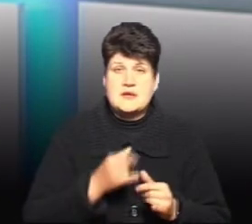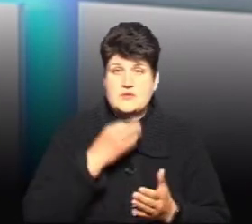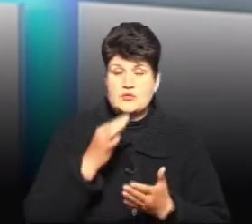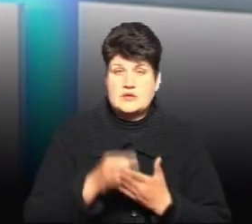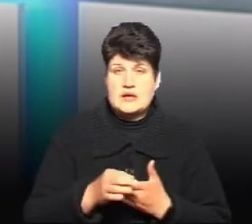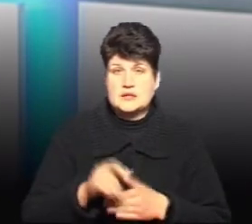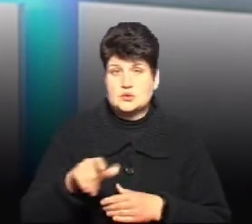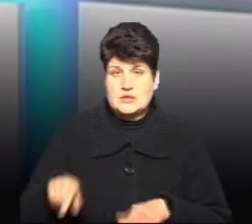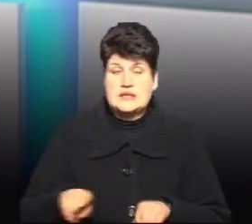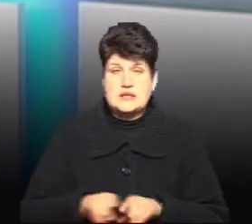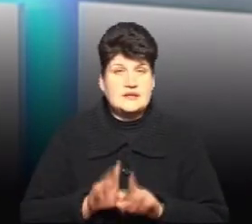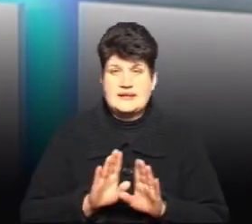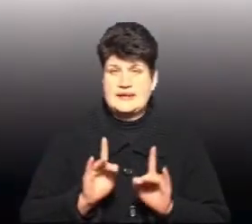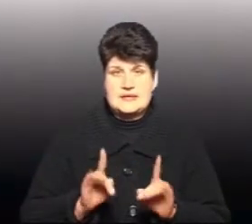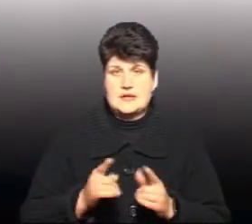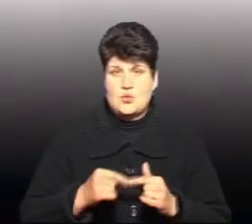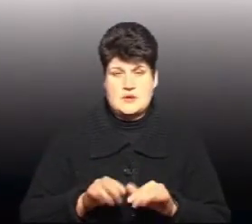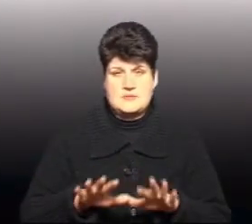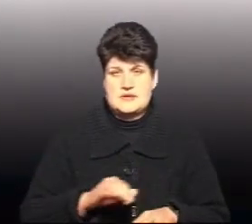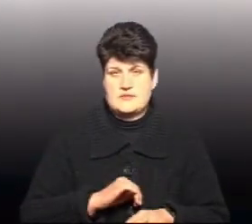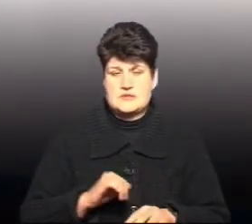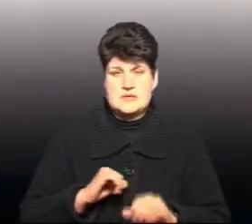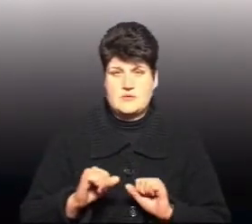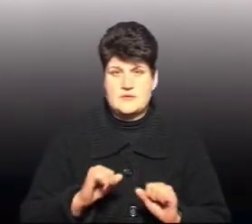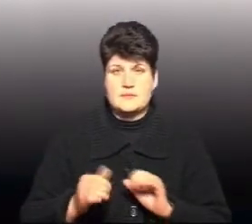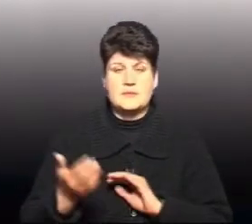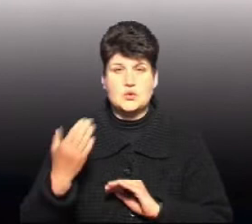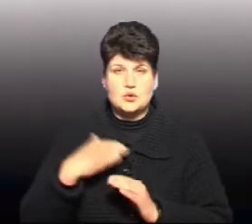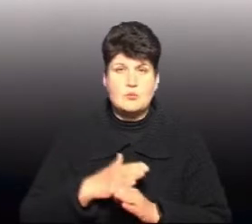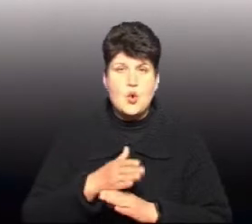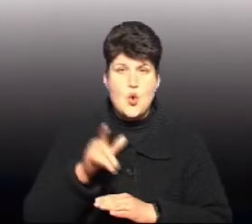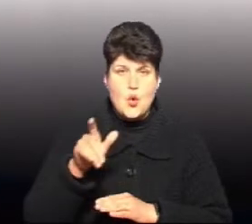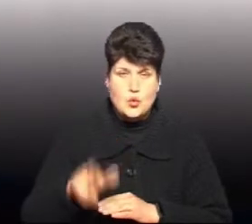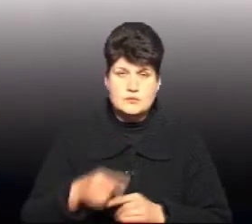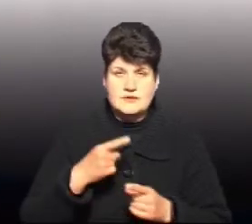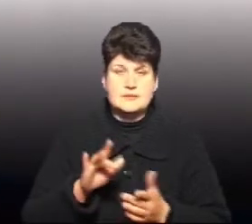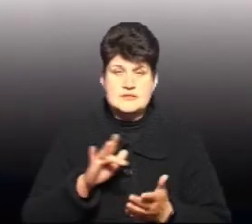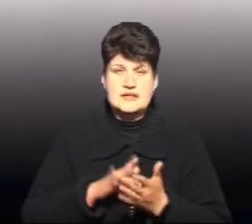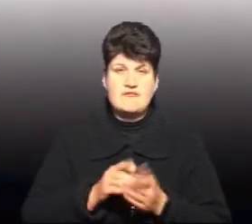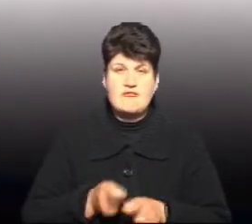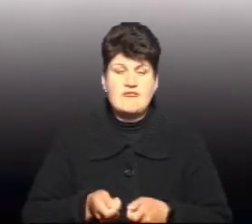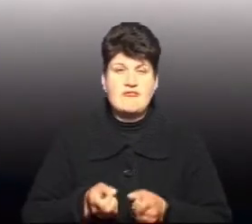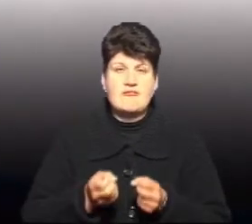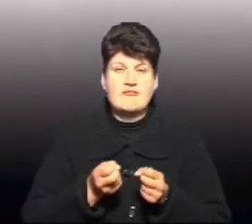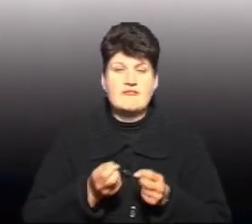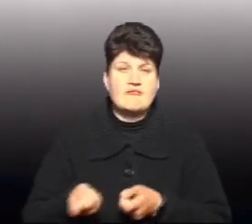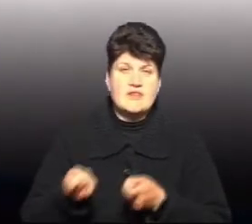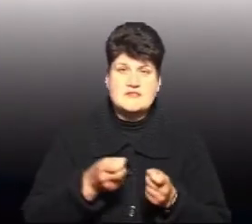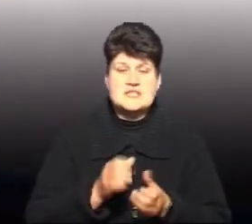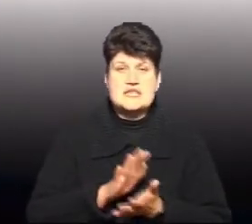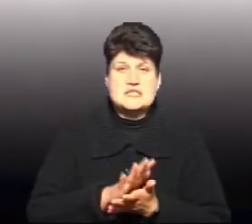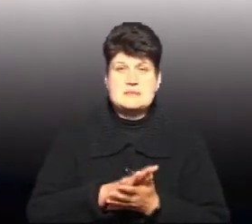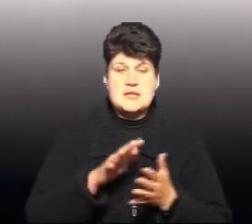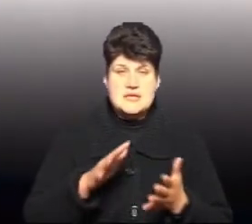органів місцевого самоврядування. Добре, з минулим гостем говорили про централізоване вивезення сміття в громаді. Які успіхи у вас, власне, в Лановецькій